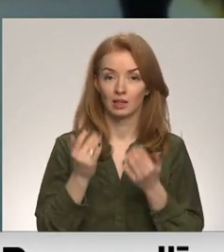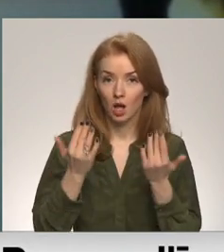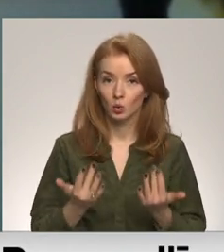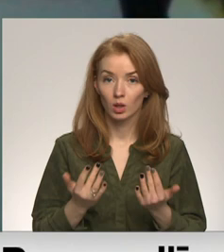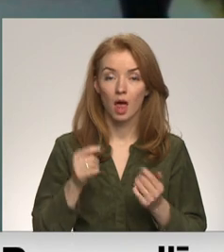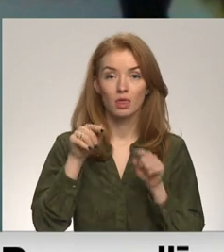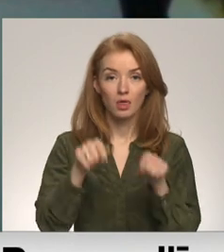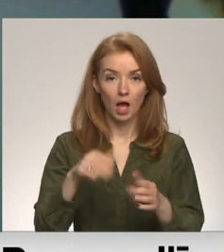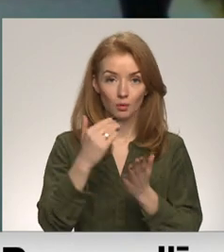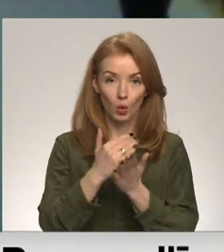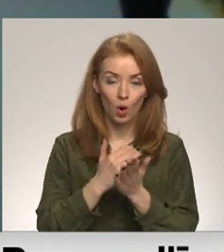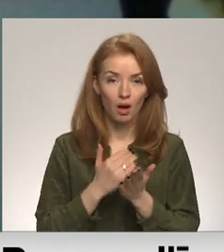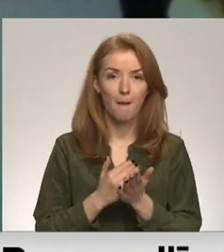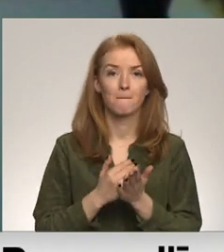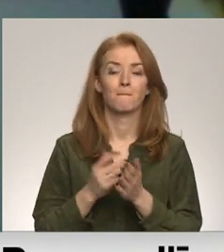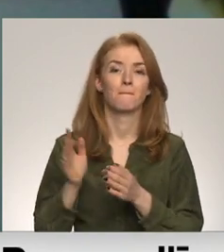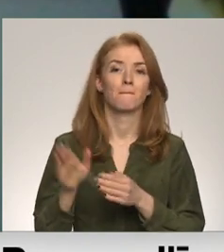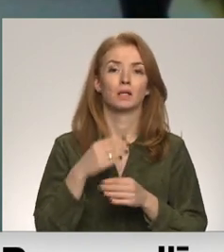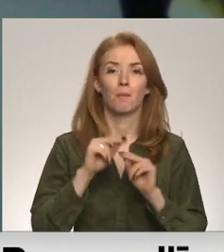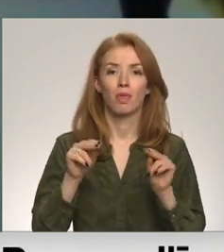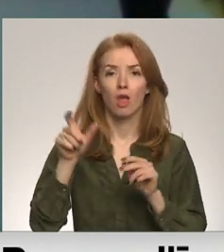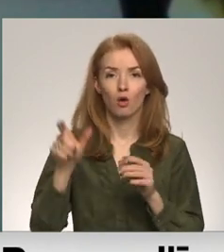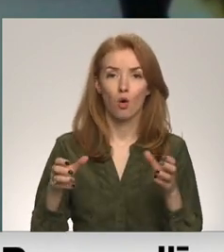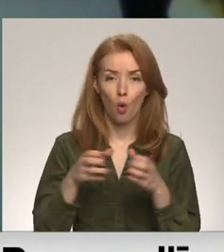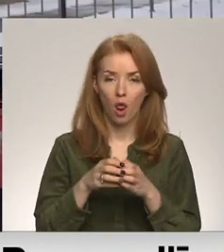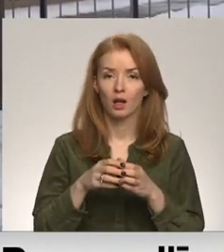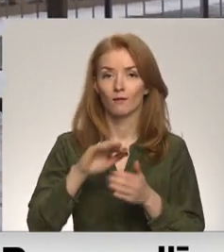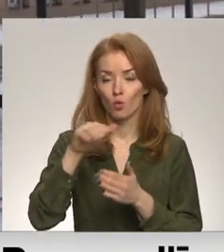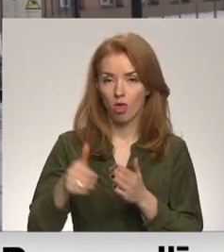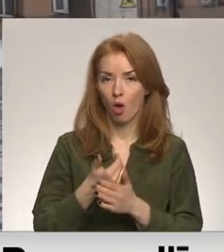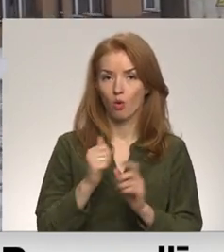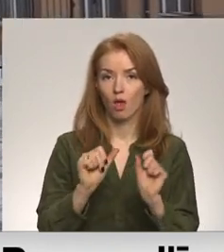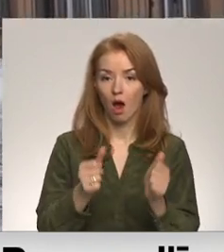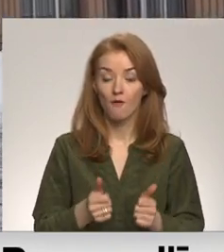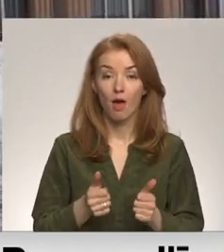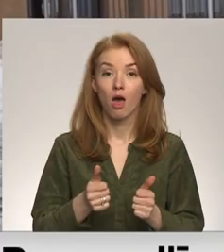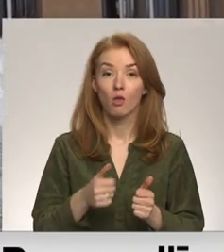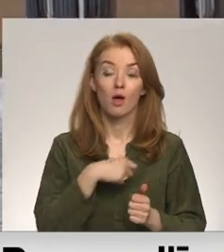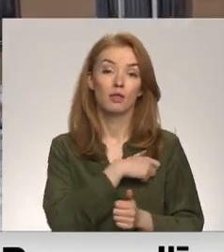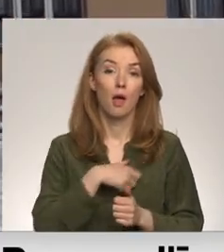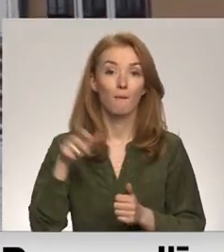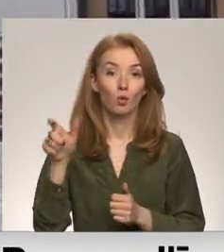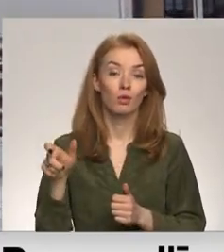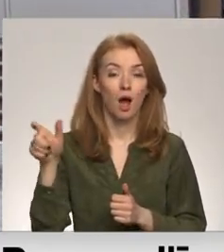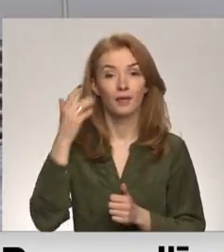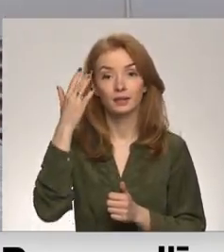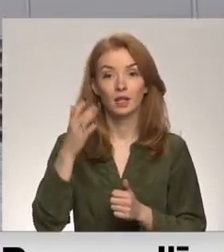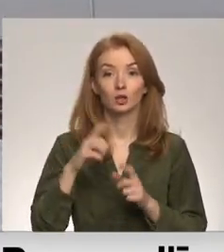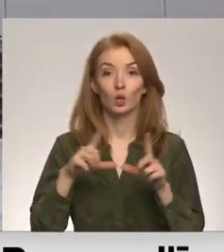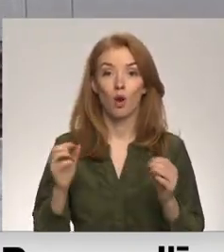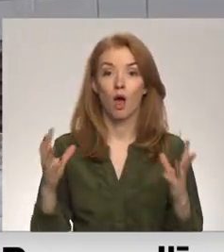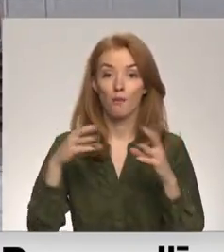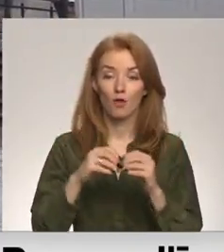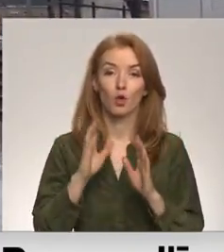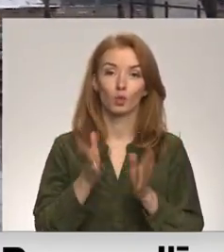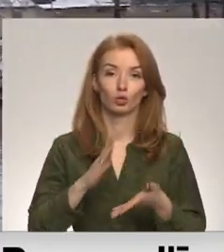programmas, pedagogu kolektīvs, tas atkal ir jāgatavo no jauna. Deputāti pauž cerību, ka par skolu apvienošanu Daugavpilī tiks